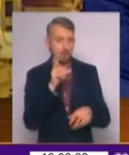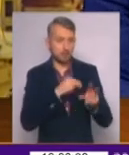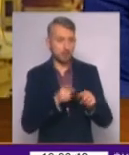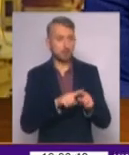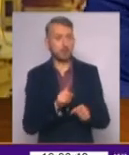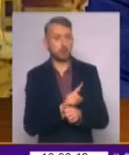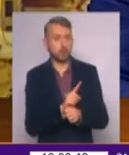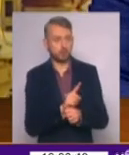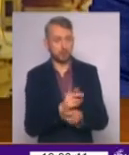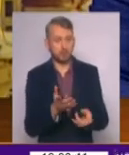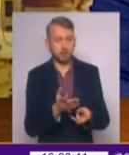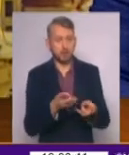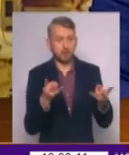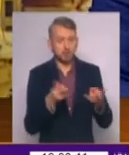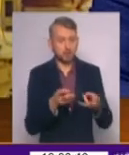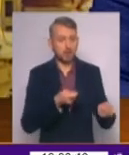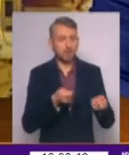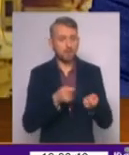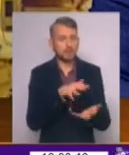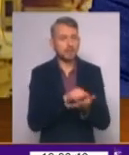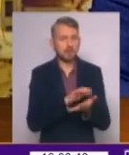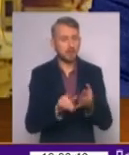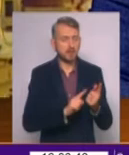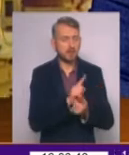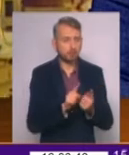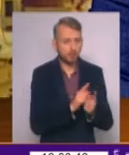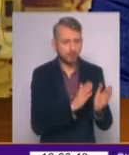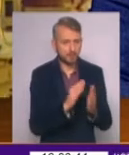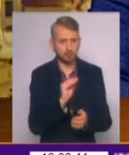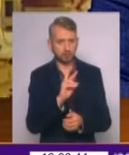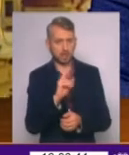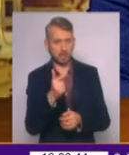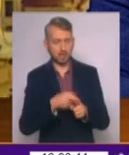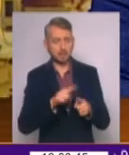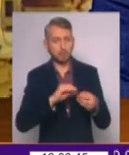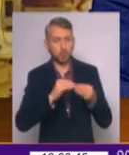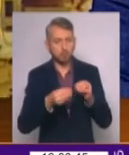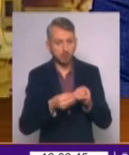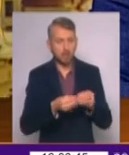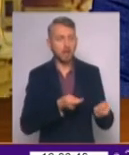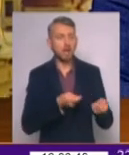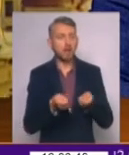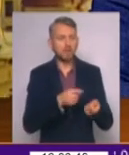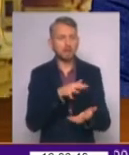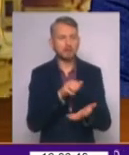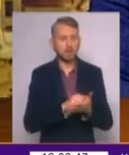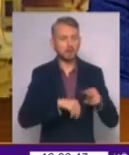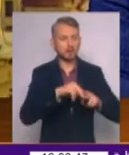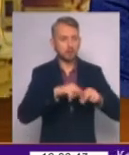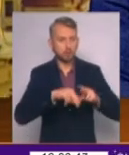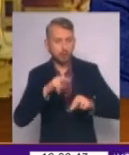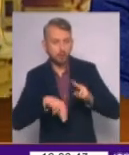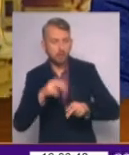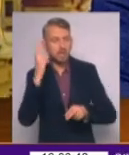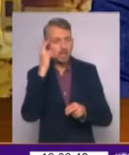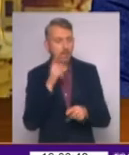нормою. Ну, потрібно, просто влада не займається реформуванням системи ЖКХ. Це проблема. Влада займається забудовами. Київ настільки